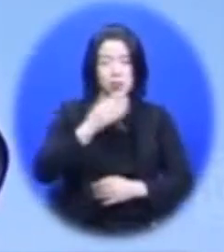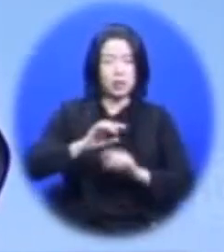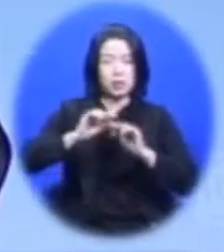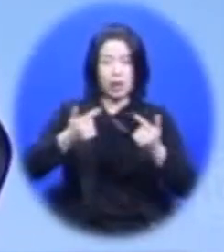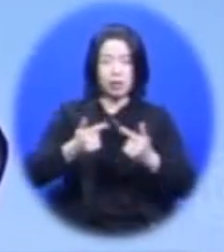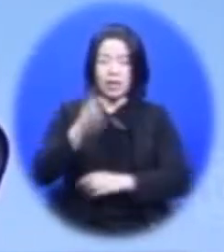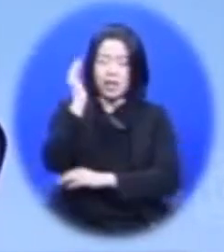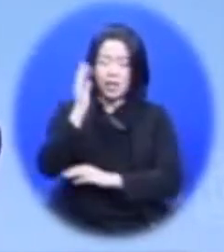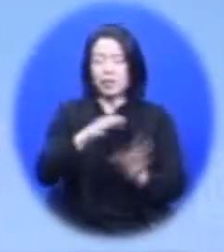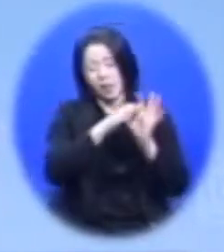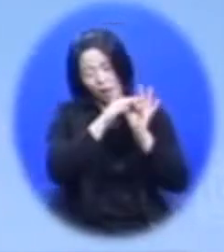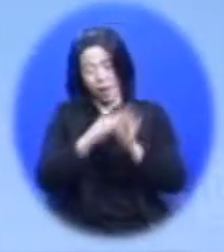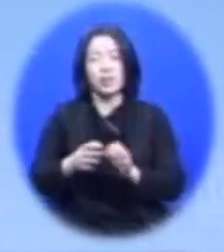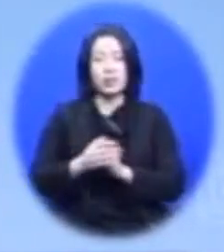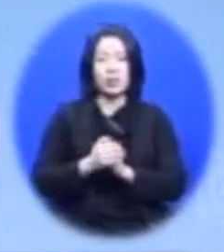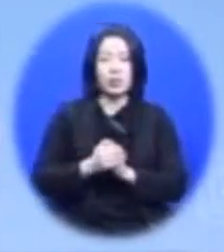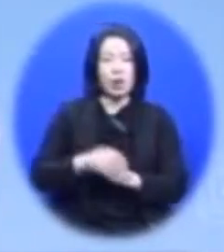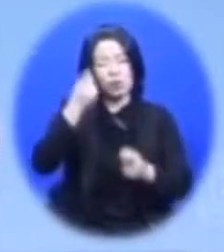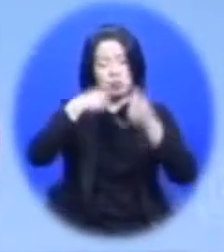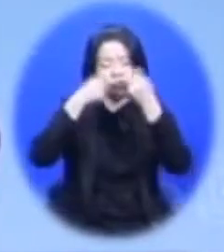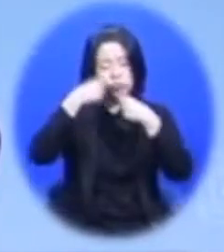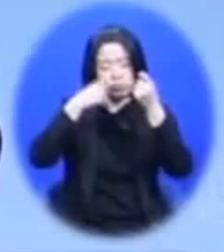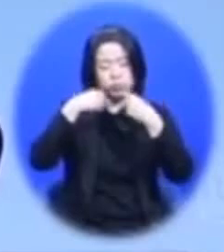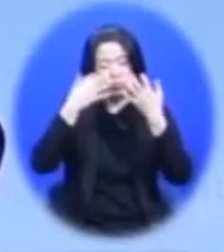이야기만 계속하면서 그리고 울어요.